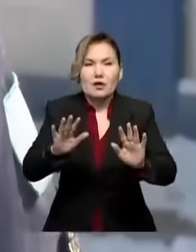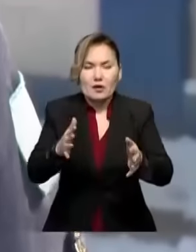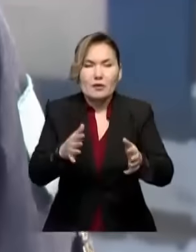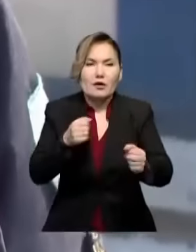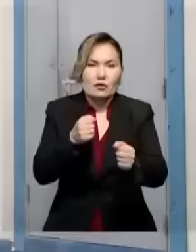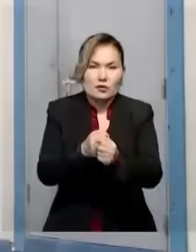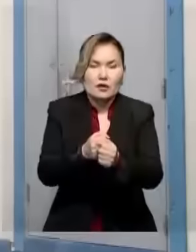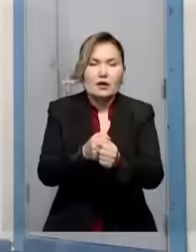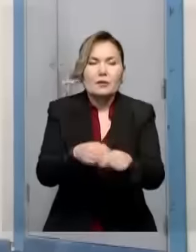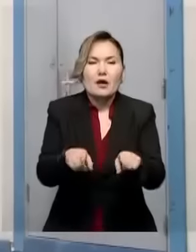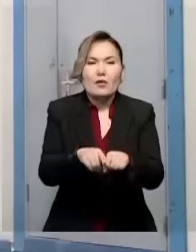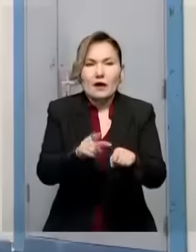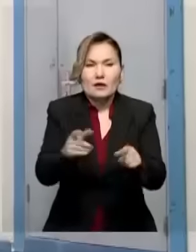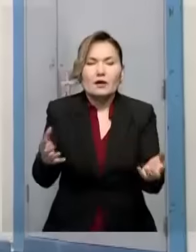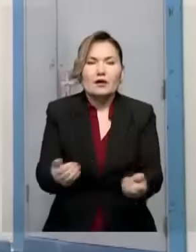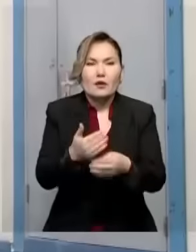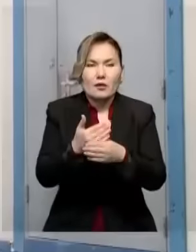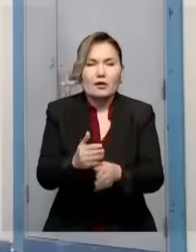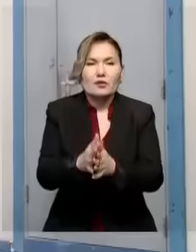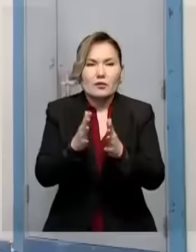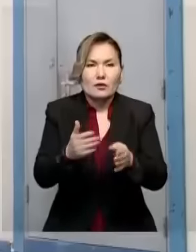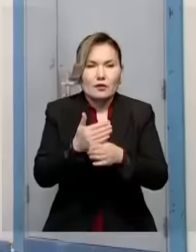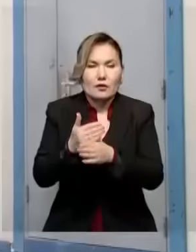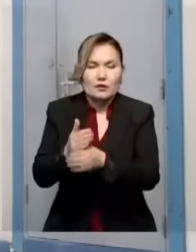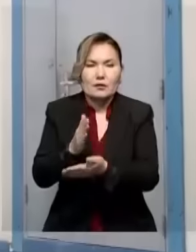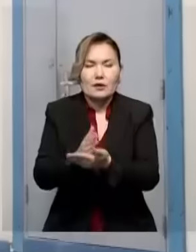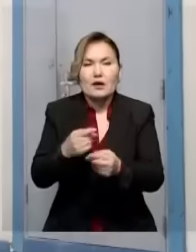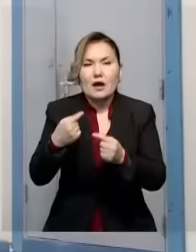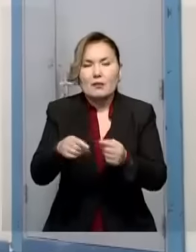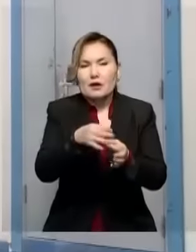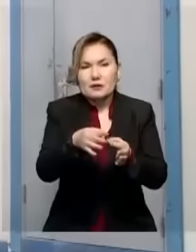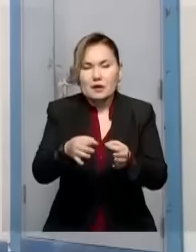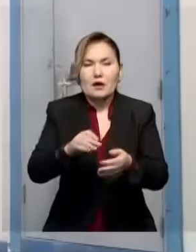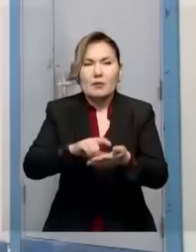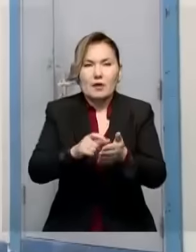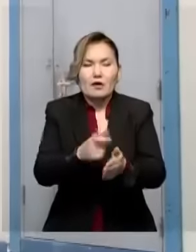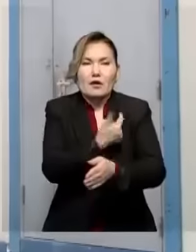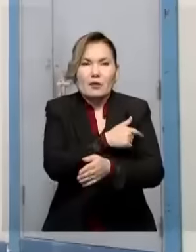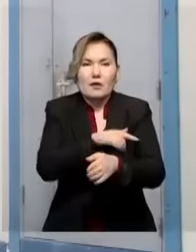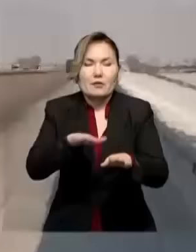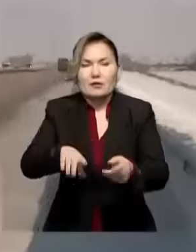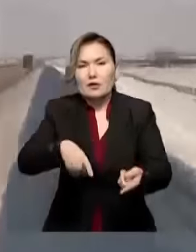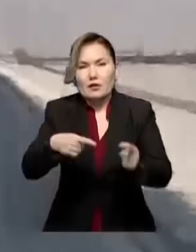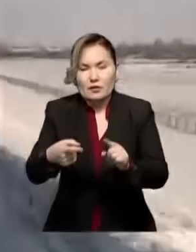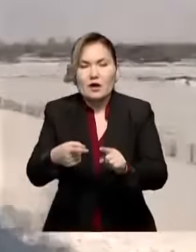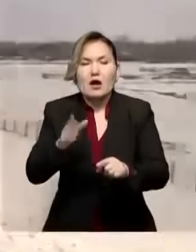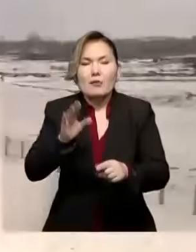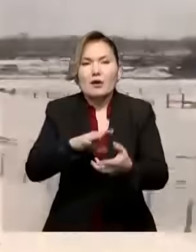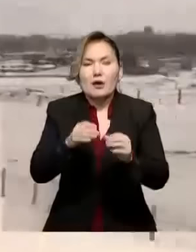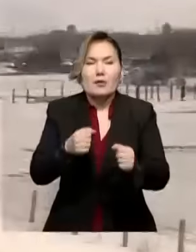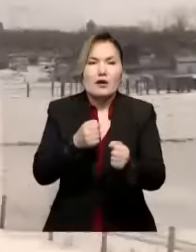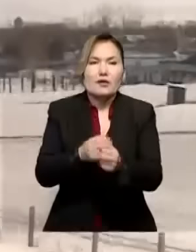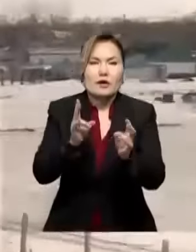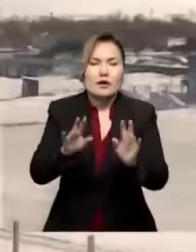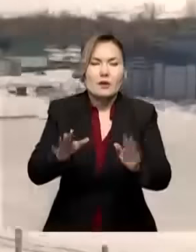азайды. Жол көлігі оқиғасы аз болатын жерлерді басқа орындарға ауыстыру мәселесін қарастырып жатырмыз. Бұрын жол апатынан